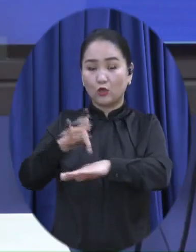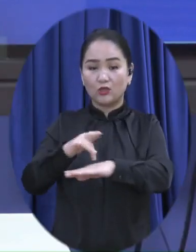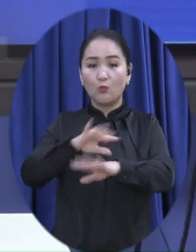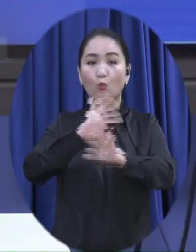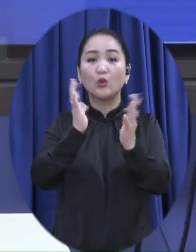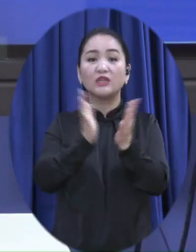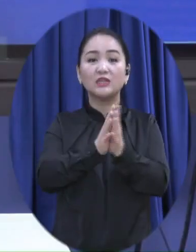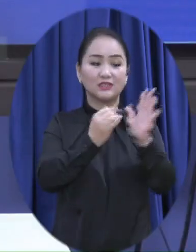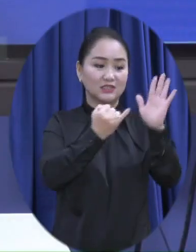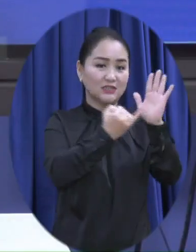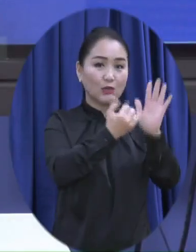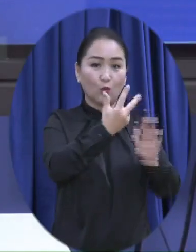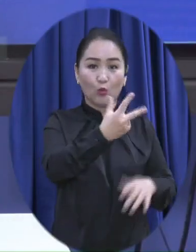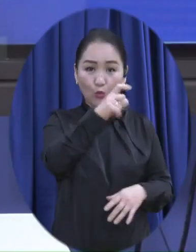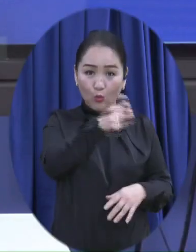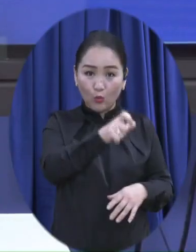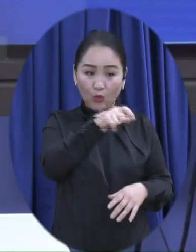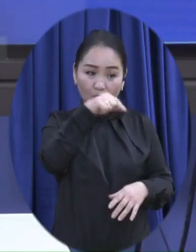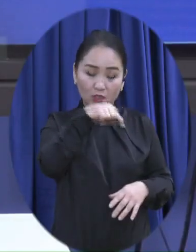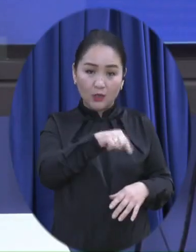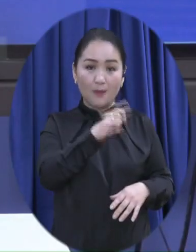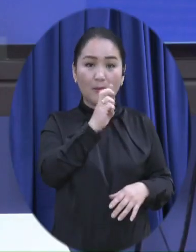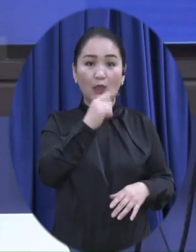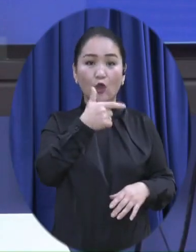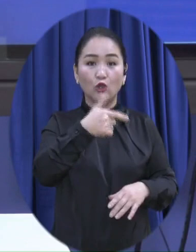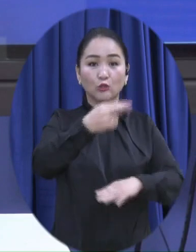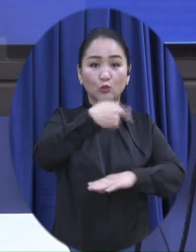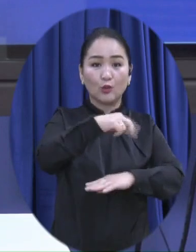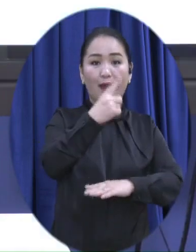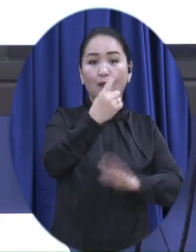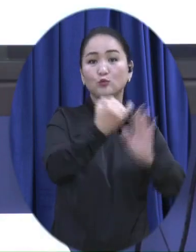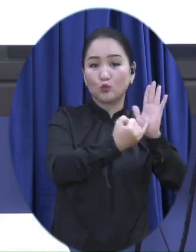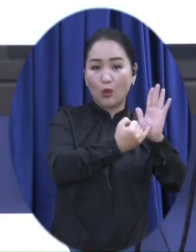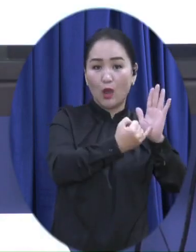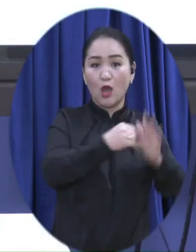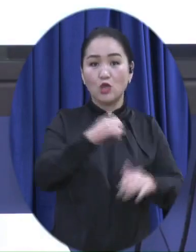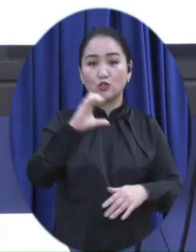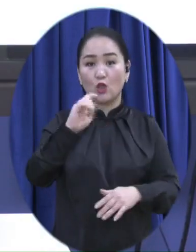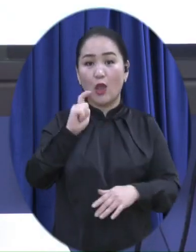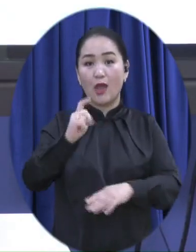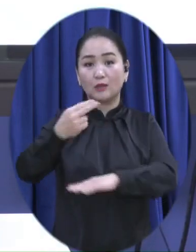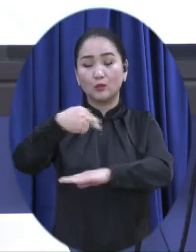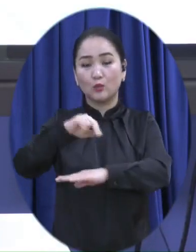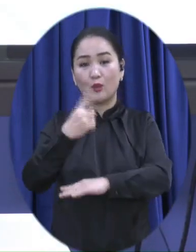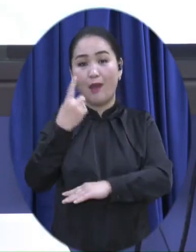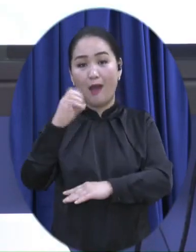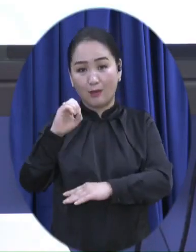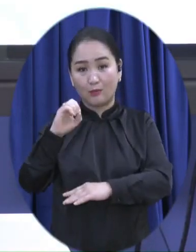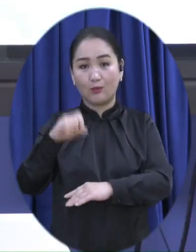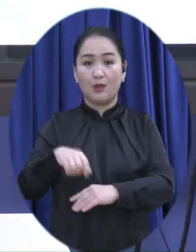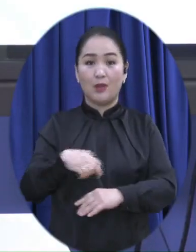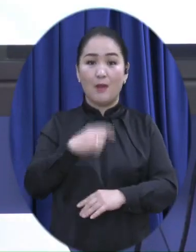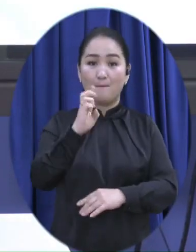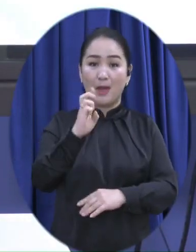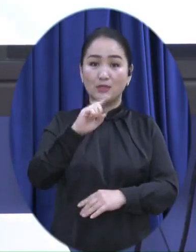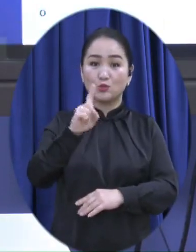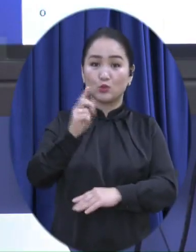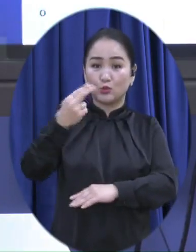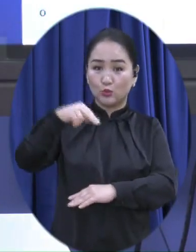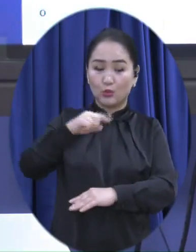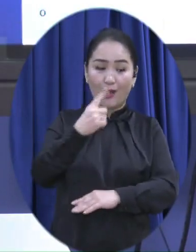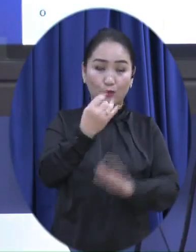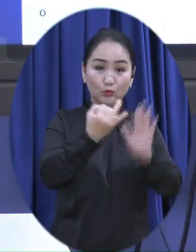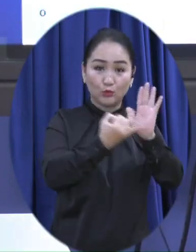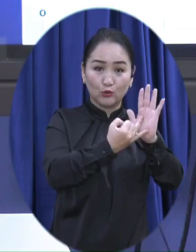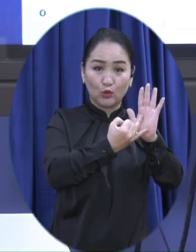байна. За өвнэс Баянгол дүүрэгт 16, Сонгино хайрхан дүүрэгт 10, Баян зүрх дүүрэгт